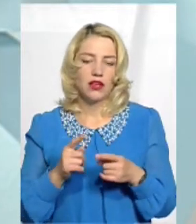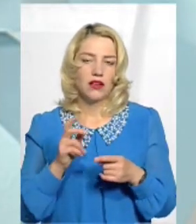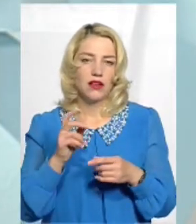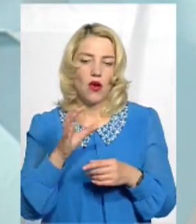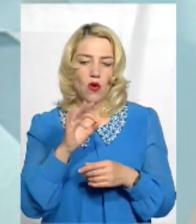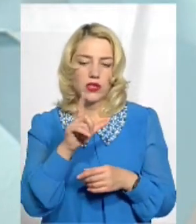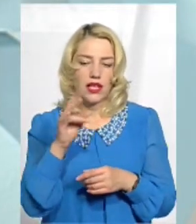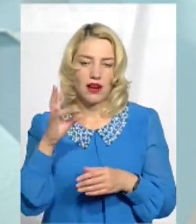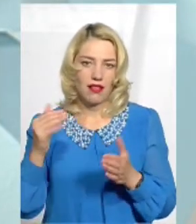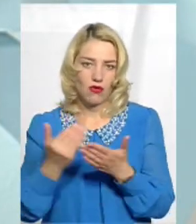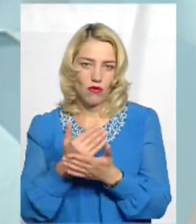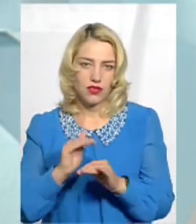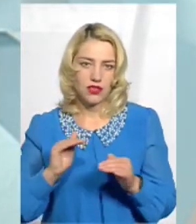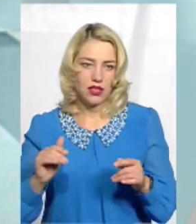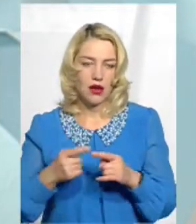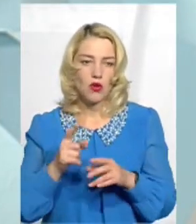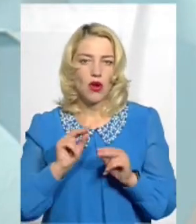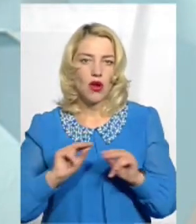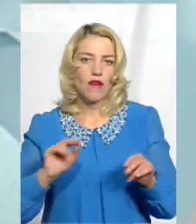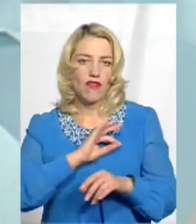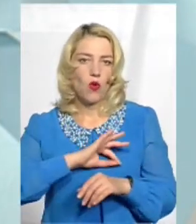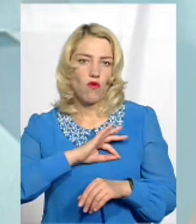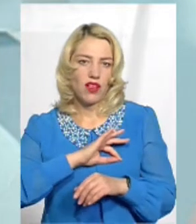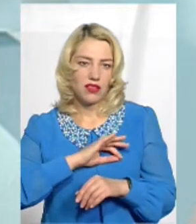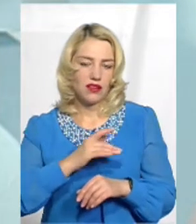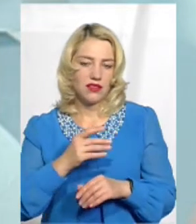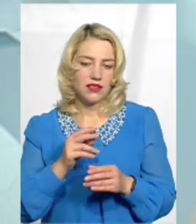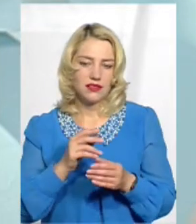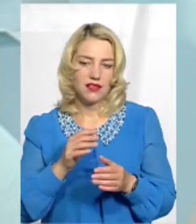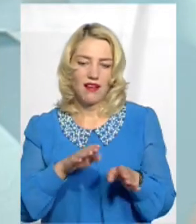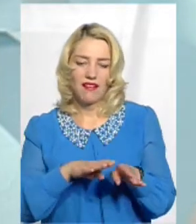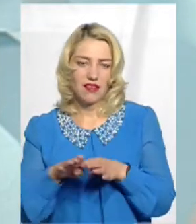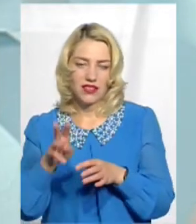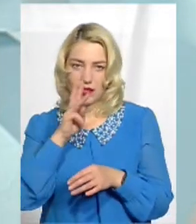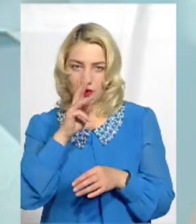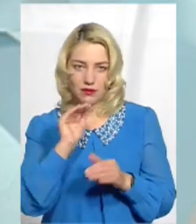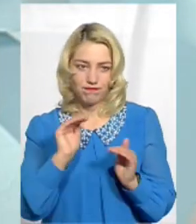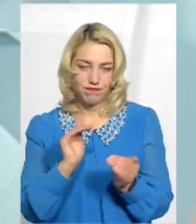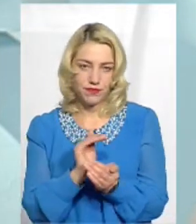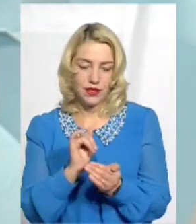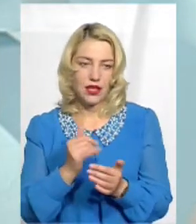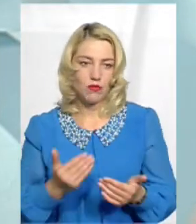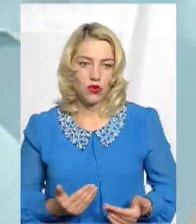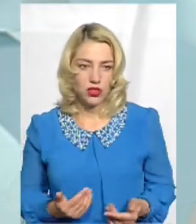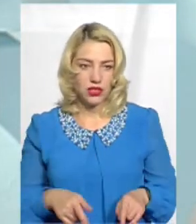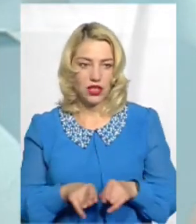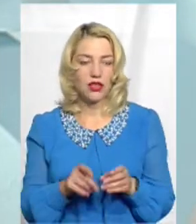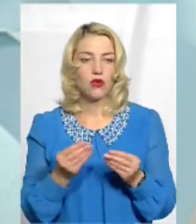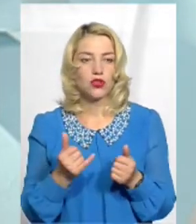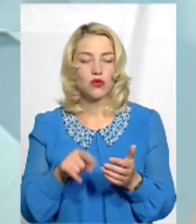запрацювати. Через те, що рівень заробітної плати вихователя – ну, досить низький, і прожити за такі кошти у місті